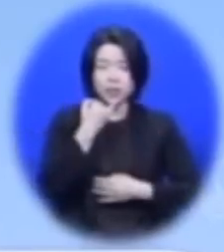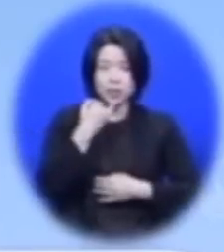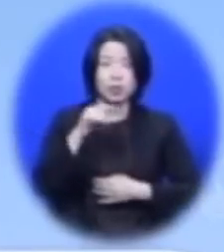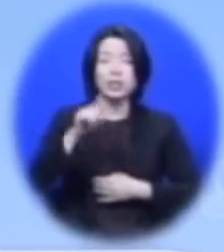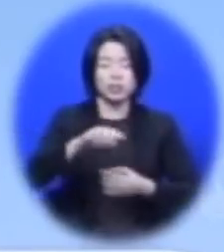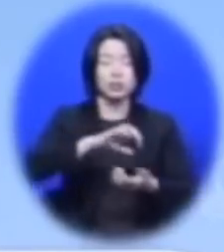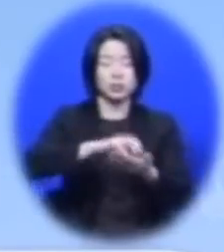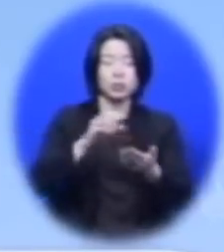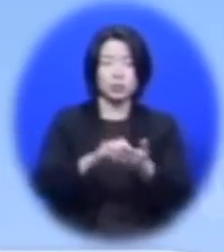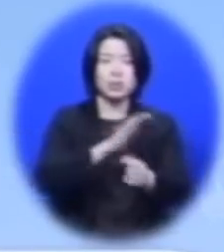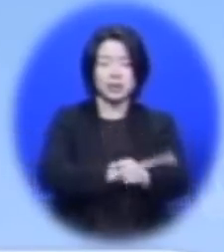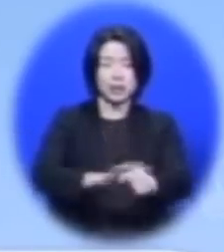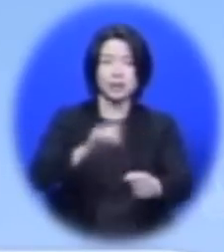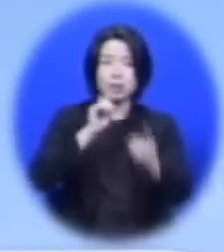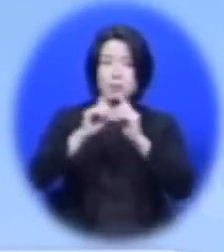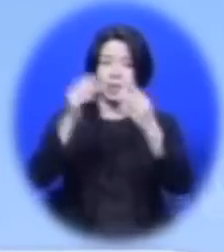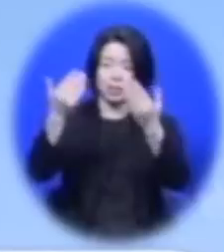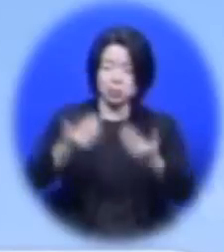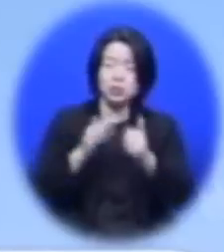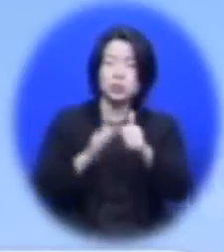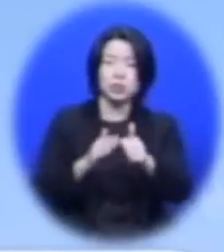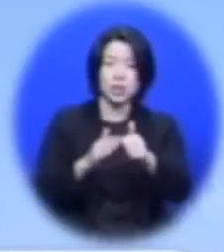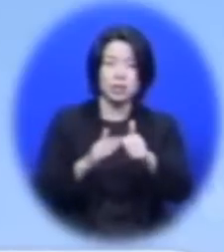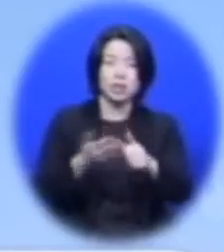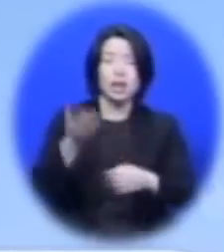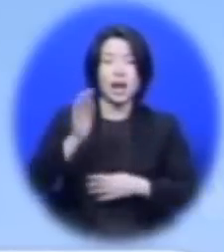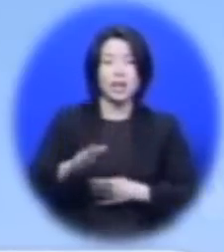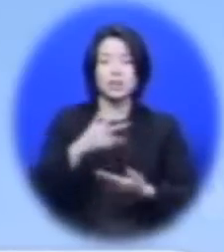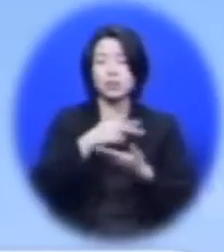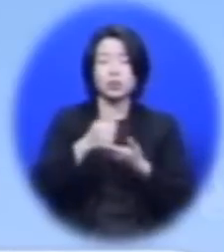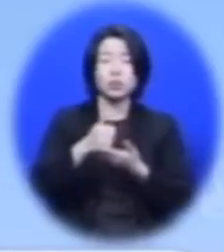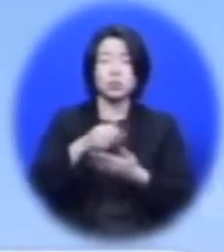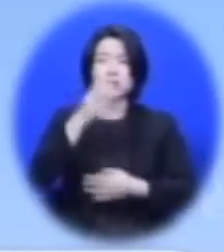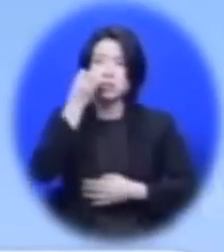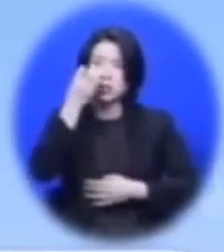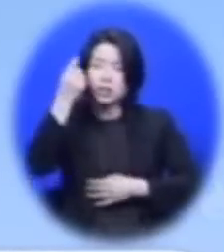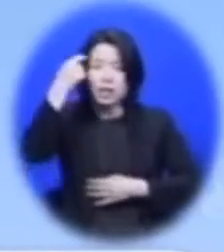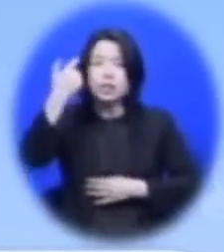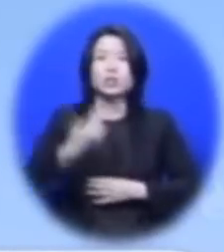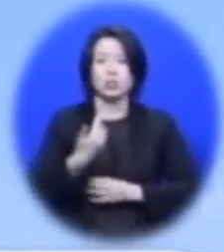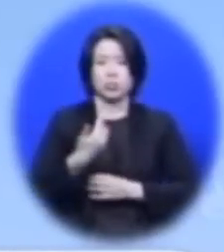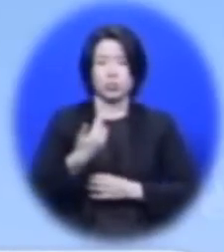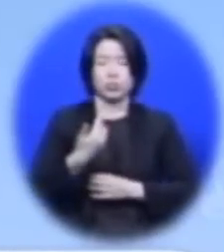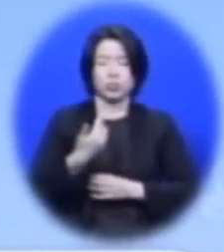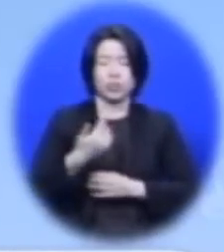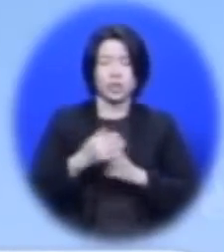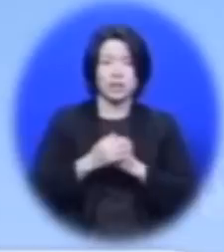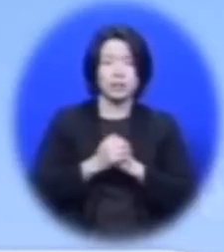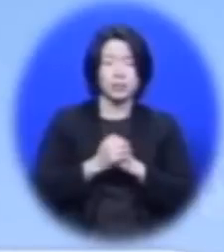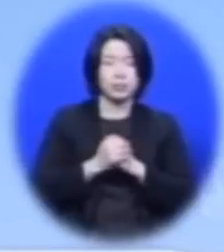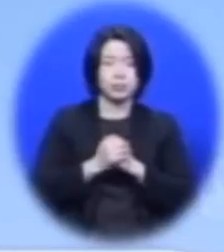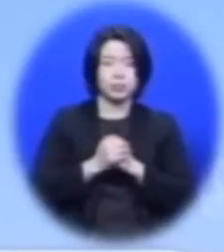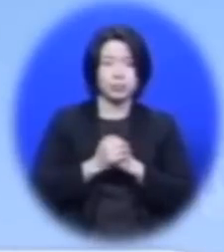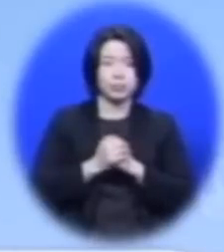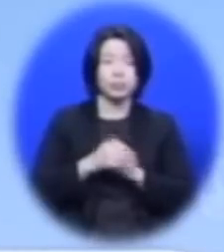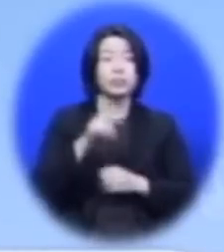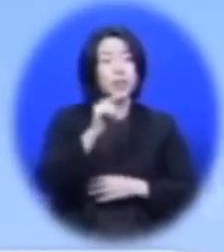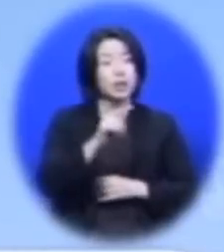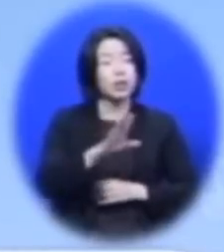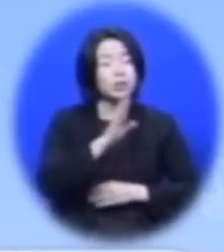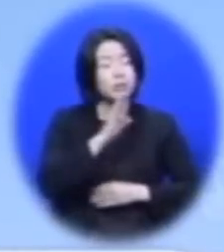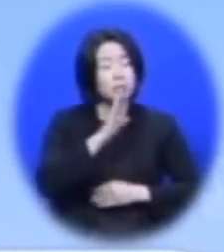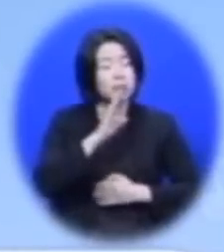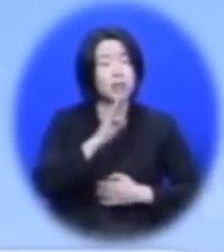그만하면 잘했다고 말해 주세요. 그러나 주님은 엉뚱한 질문을 내게 던져왔다. 너